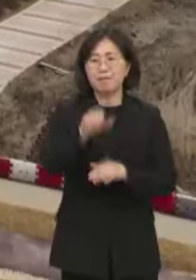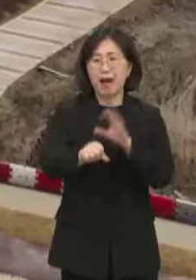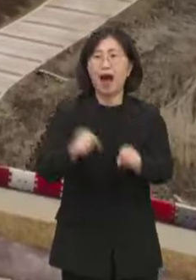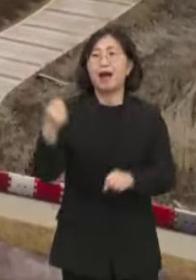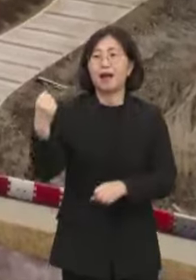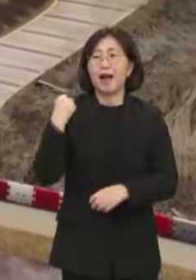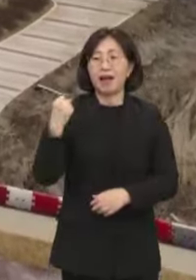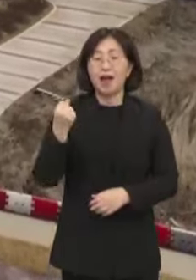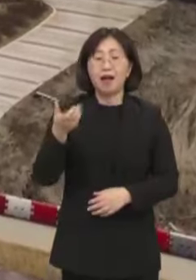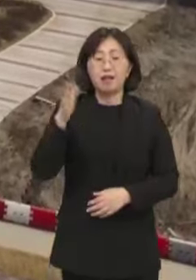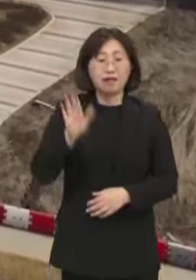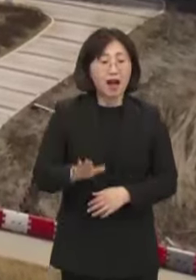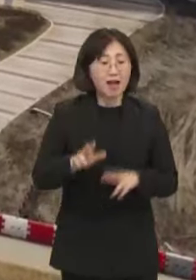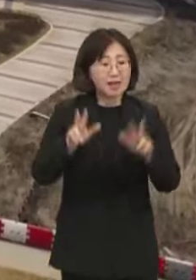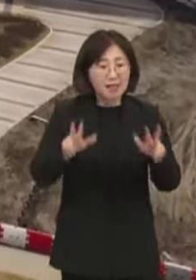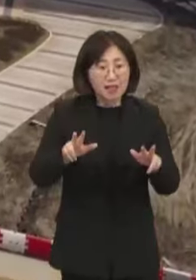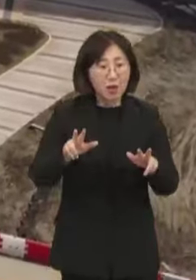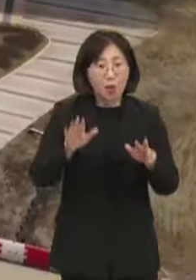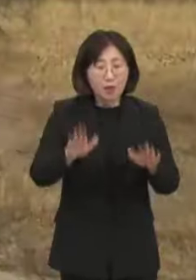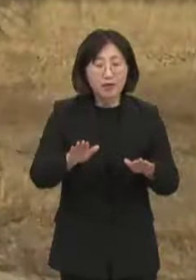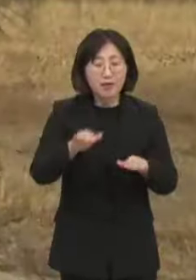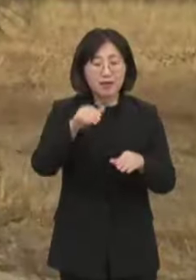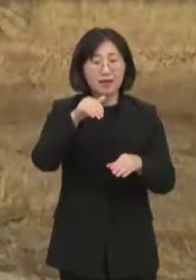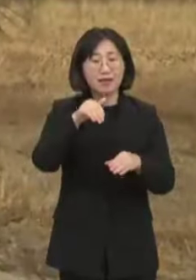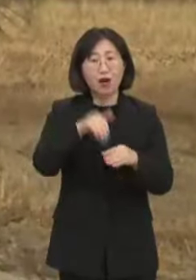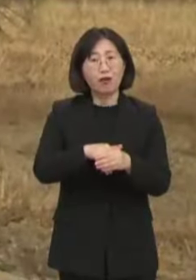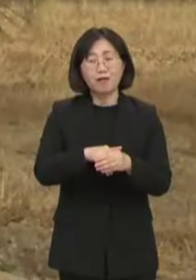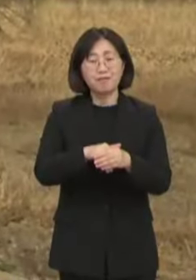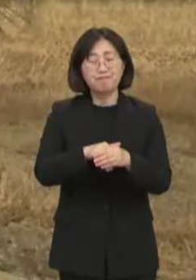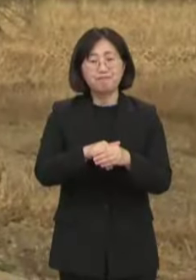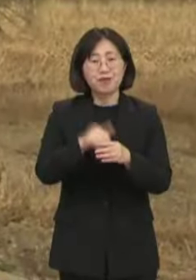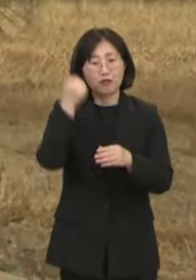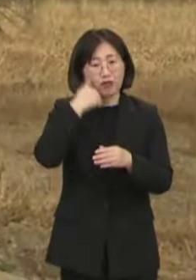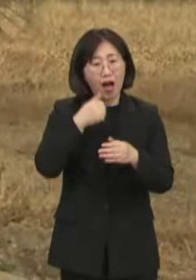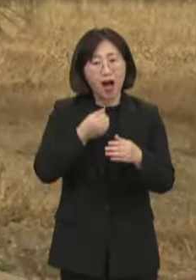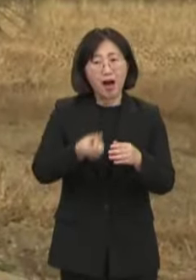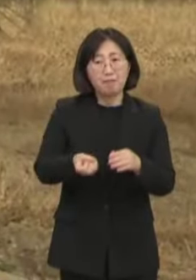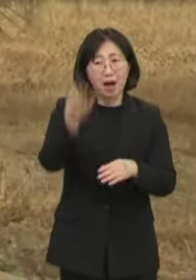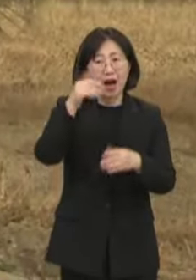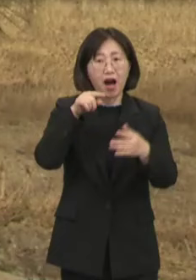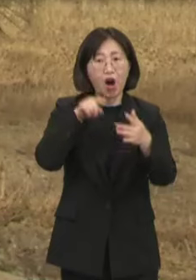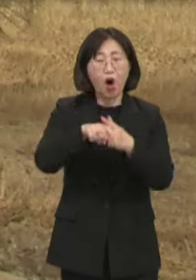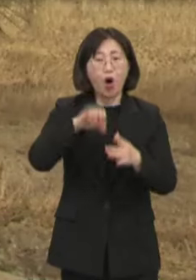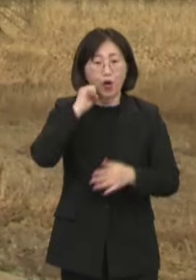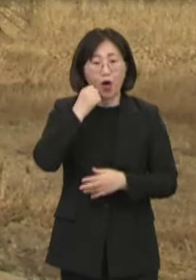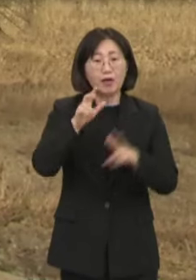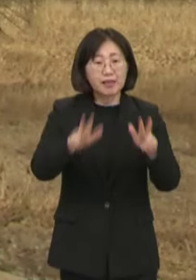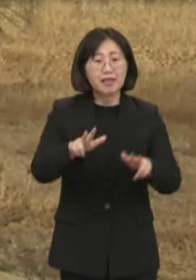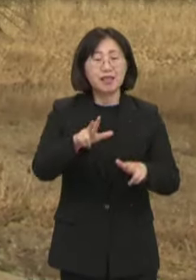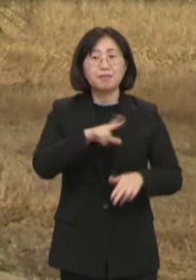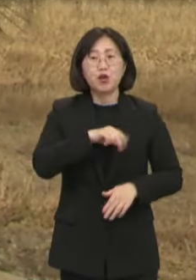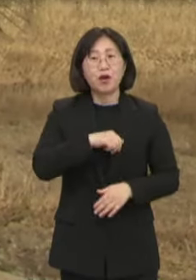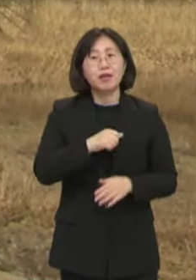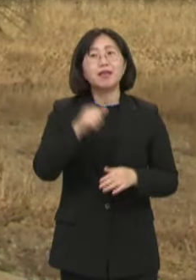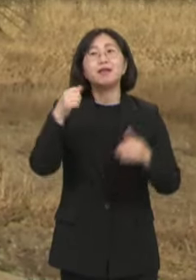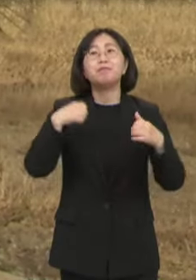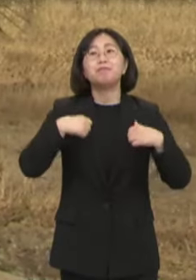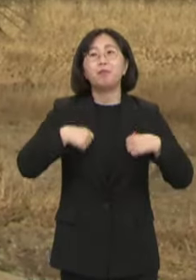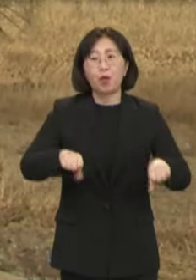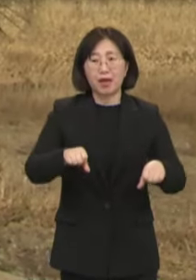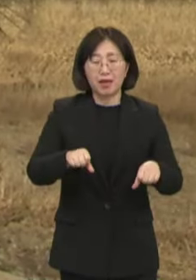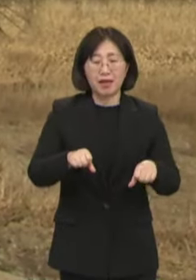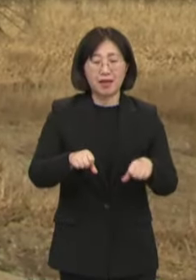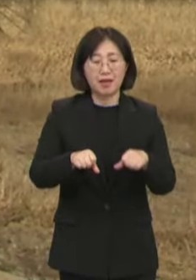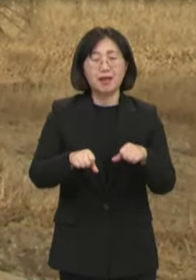이번 선거판세는 쉽게 장담하기 어렵습니다. 현역 홍성국 의원이 불출만 상태에서 3자구도까지 펼쳐지며